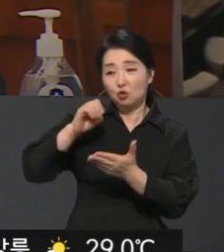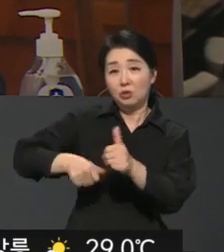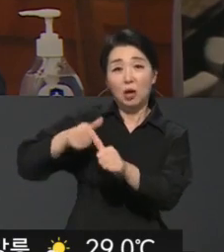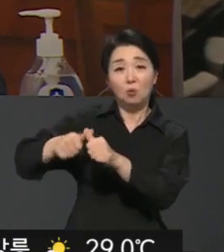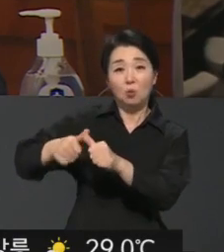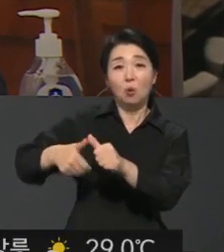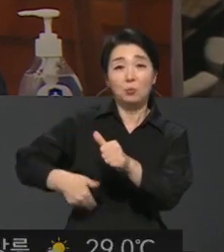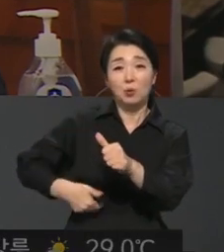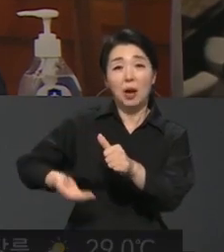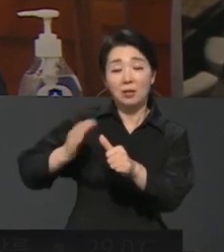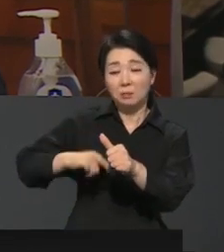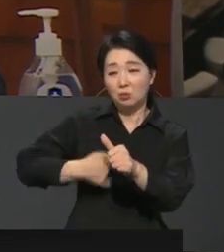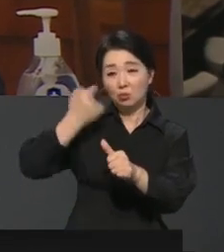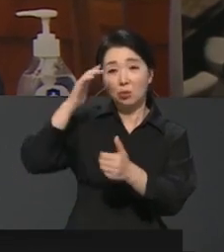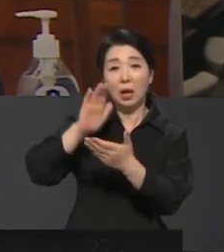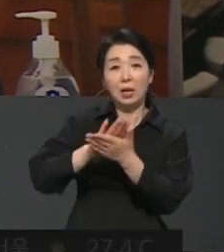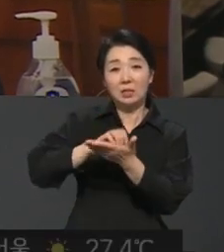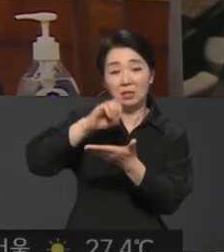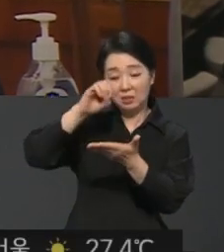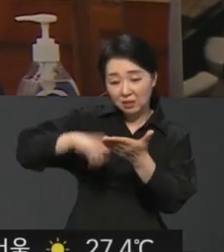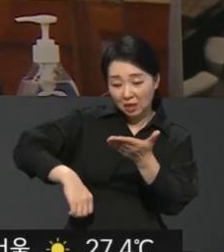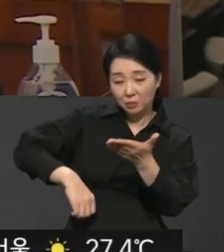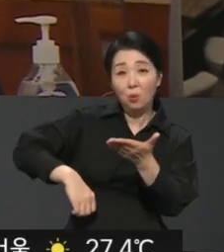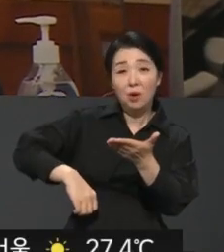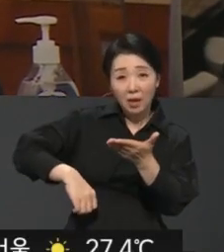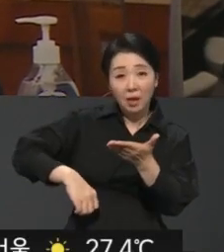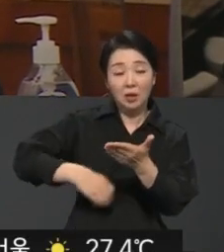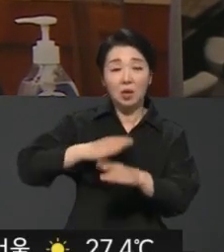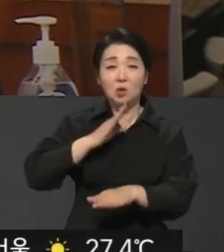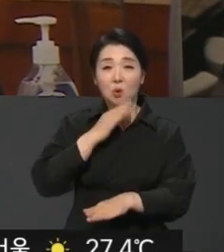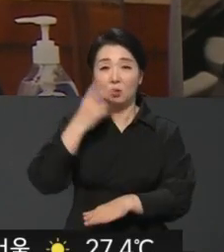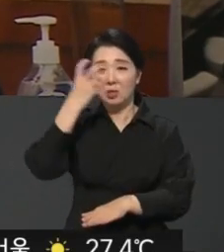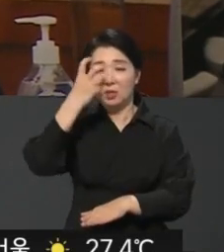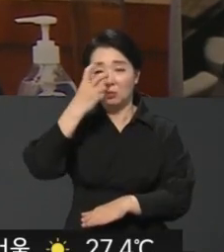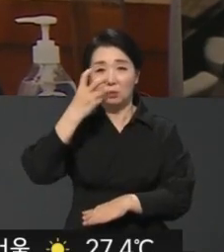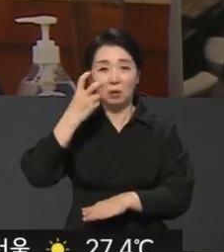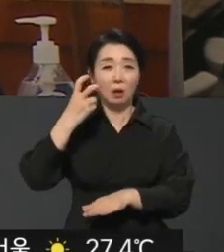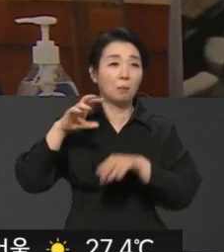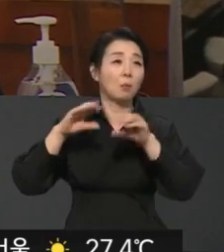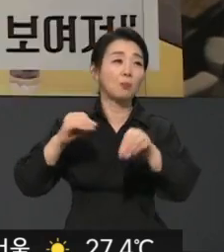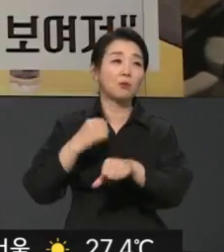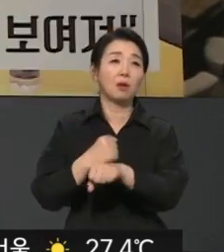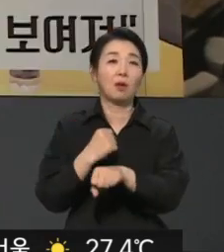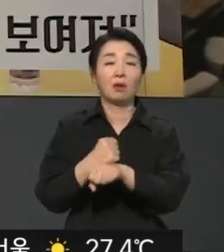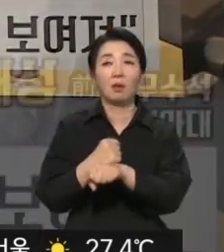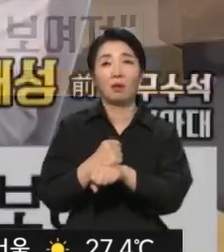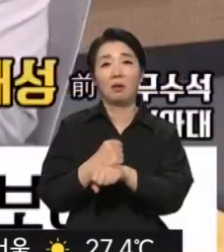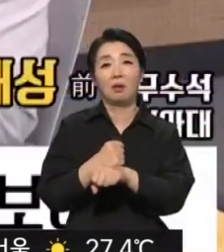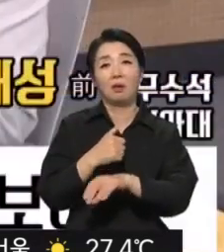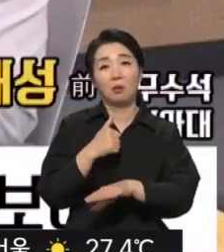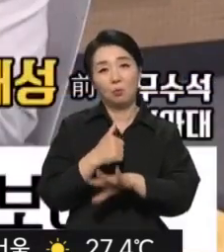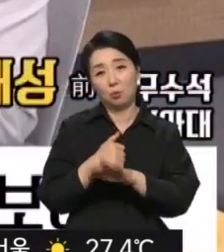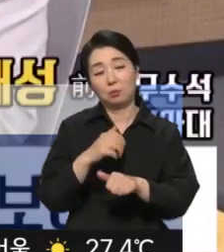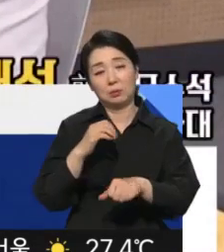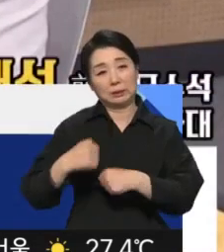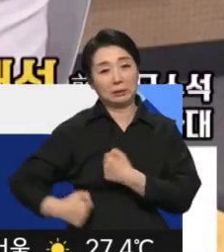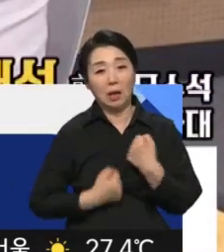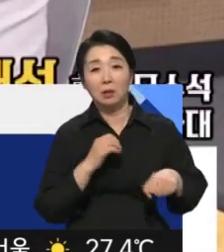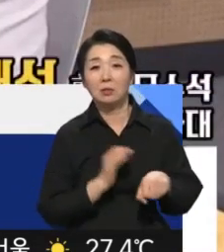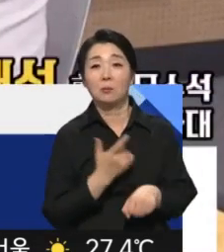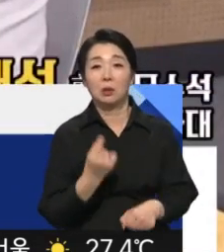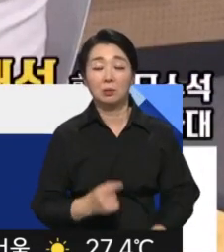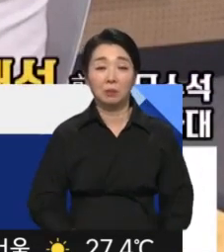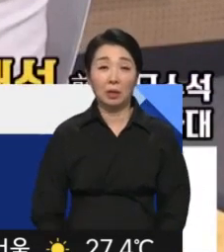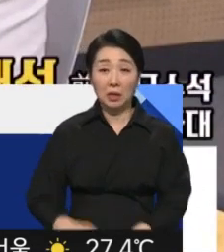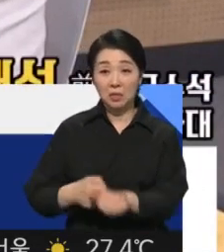있는데 스스로 탈당해서 진상조사를 무력화할 때까지 방치했다는 겁니다. 징계를 할 수도 있고